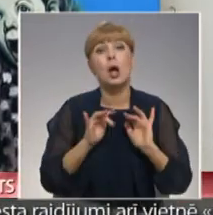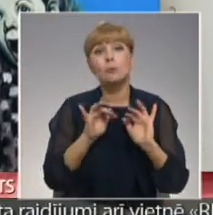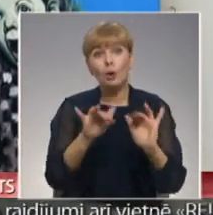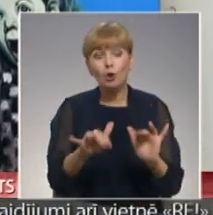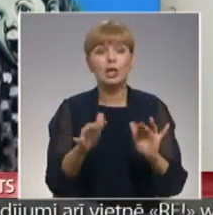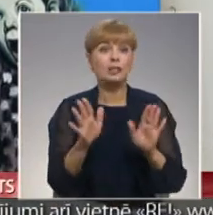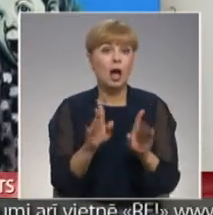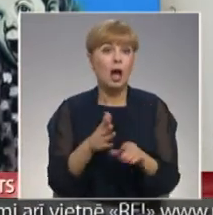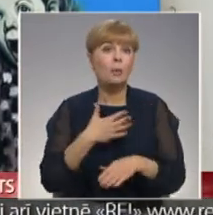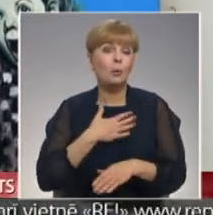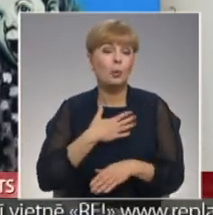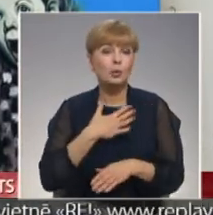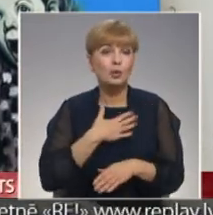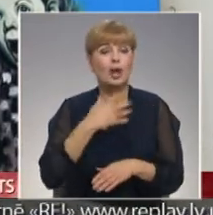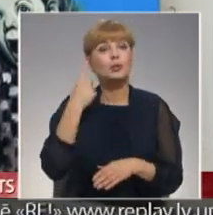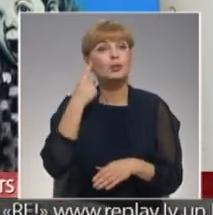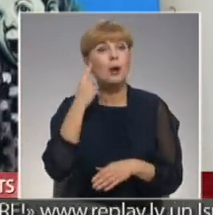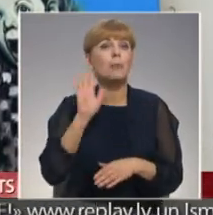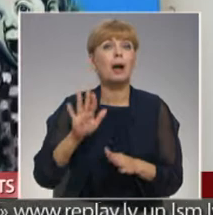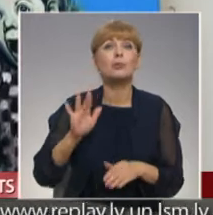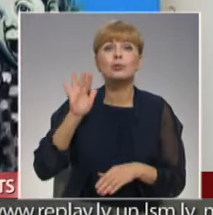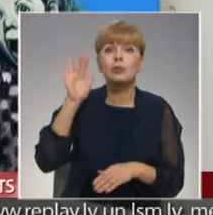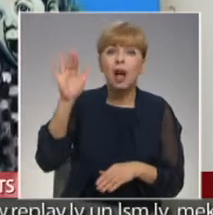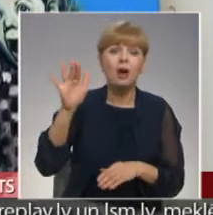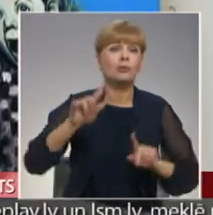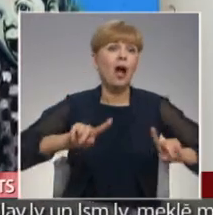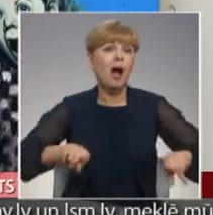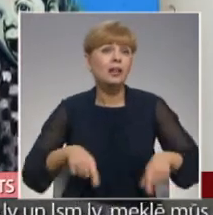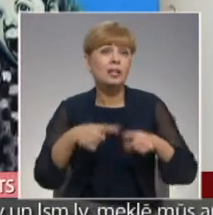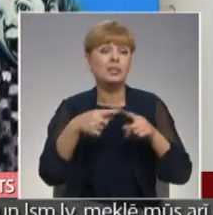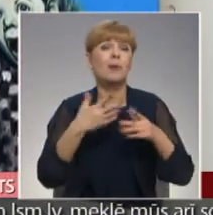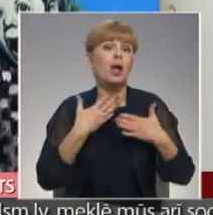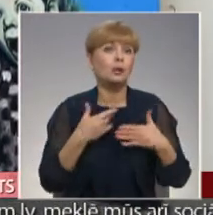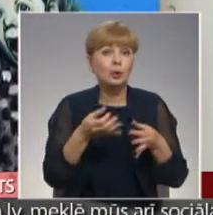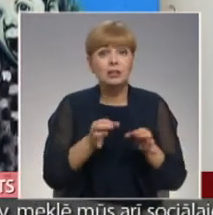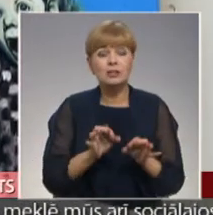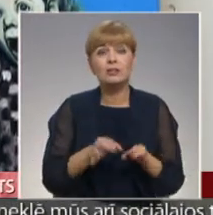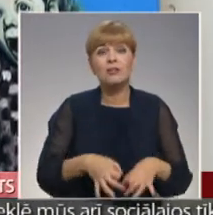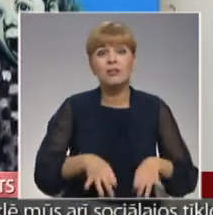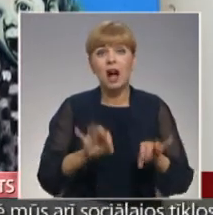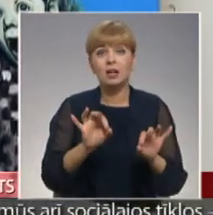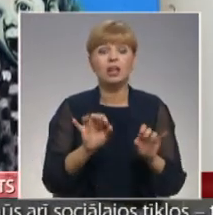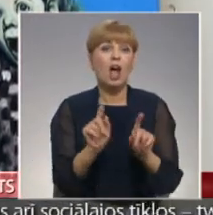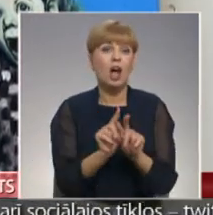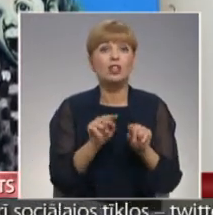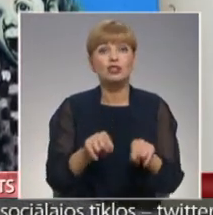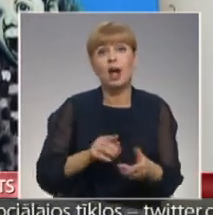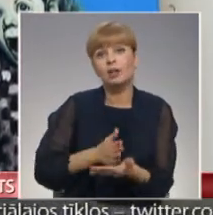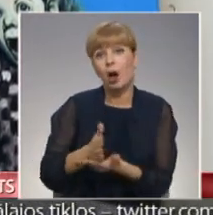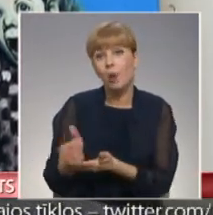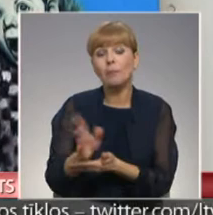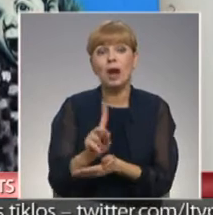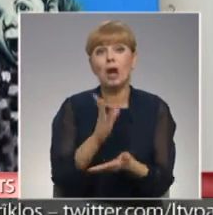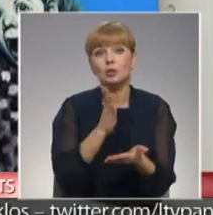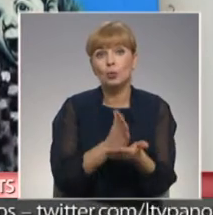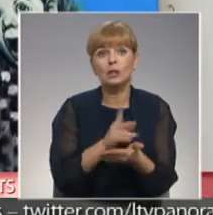un mūsu, domājot par mūsu nākotni tādā attīstībā, ka tas ir ļoti svarīgi, kad arī šajā jomā kaut kas notiek,